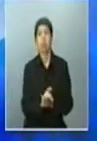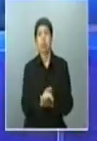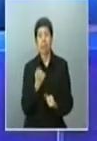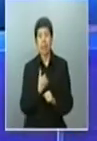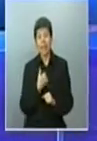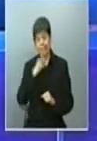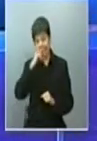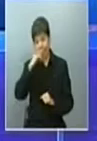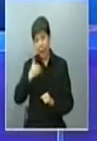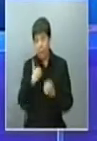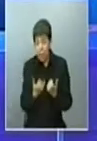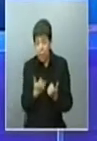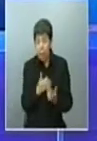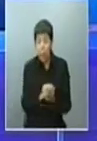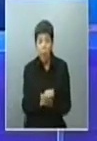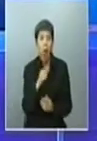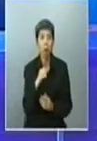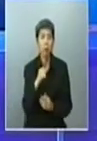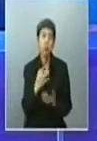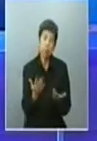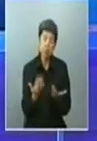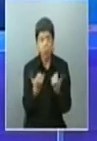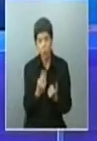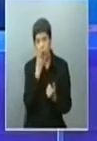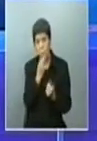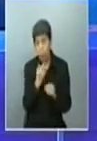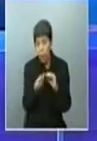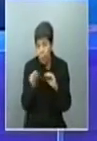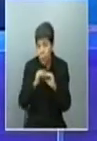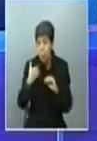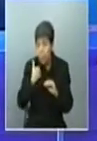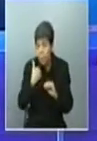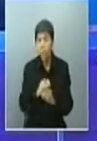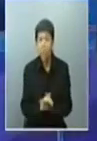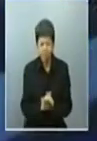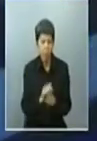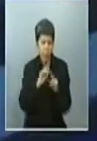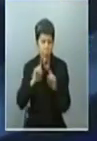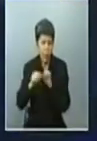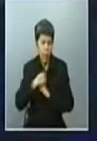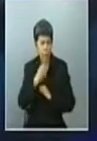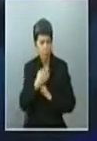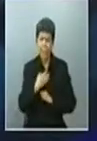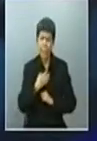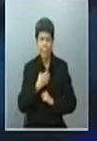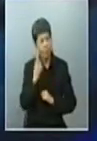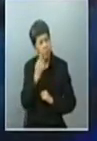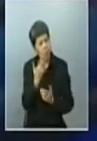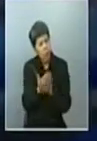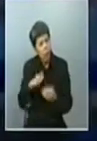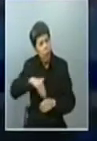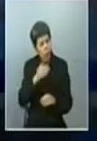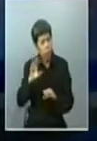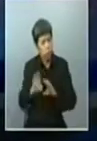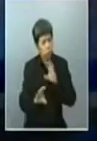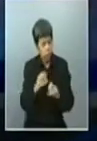างในบ้านเราเวลานี้เนี่ยจะลดลงไปมากน้อยแค่ไหนวันนี้จะมีโอกาสขึ้นบ้างไหม ค่ะหลายๆคนนะคะอยากจะมีทิศทางของภาพรวมการลงทุน